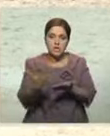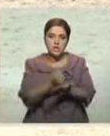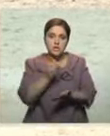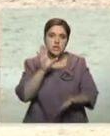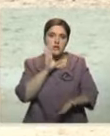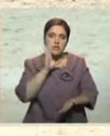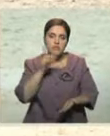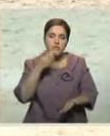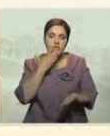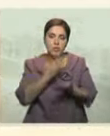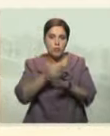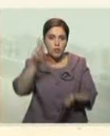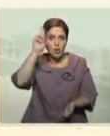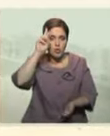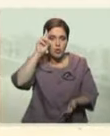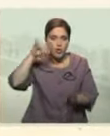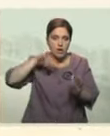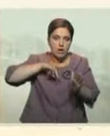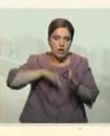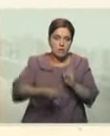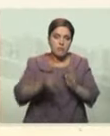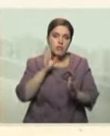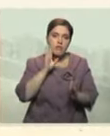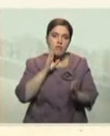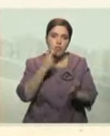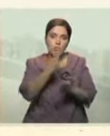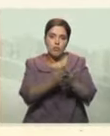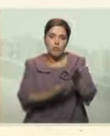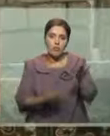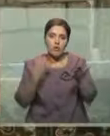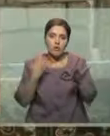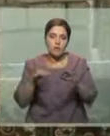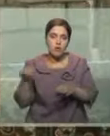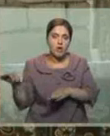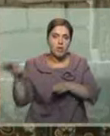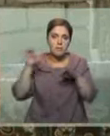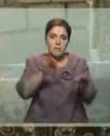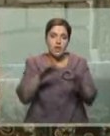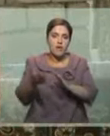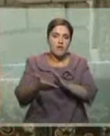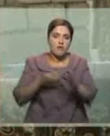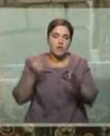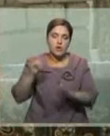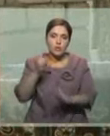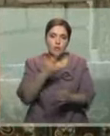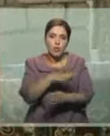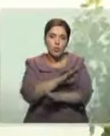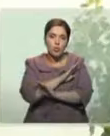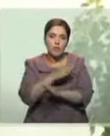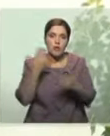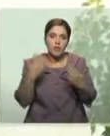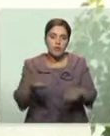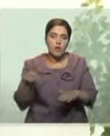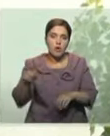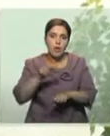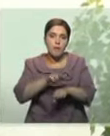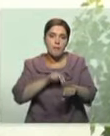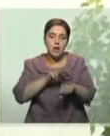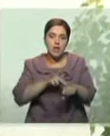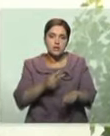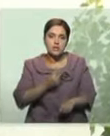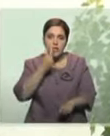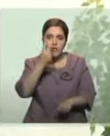девочку в выгребной яме собственного туалета. На момент приезда скорой помощи врачи констатировали смерть ребенка. В полиции этот прецедент расценили как несчастный